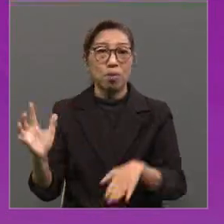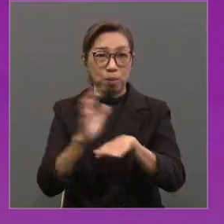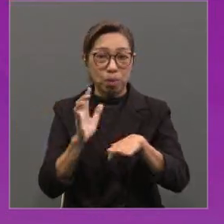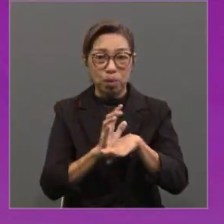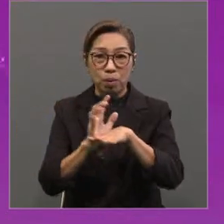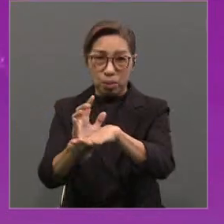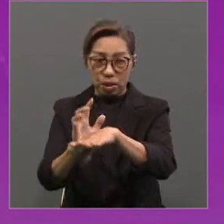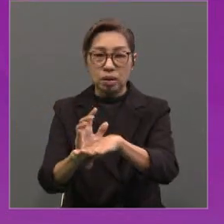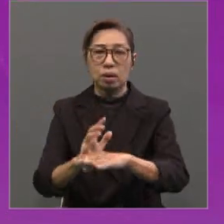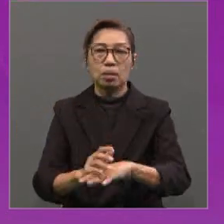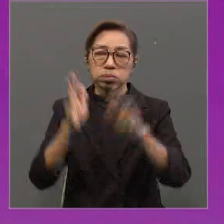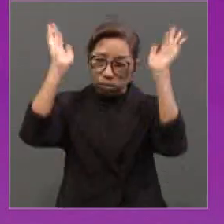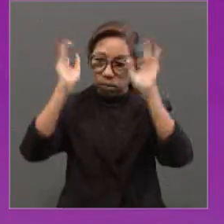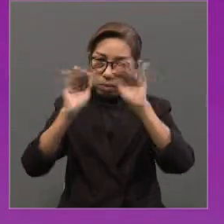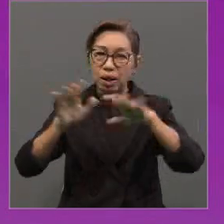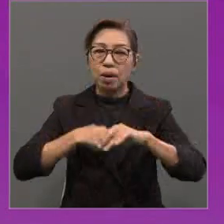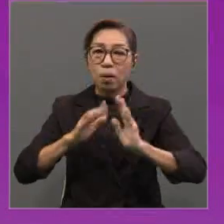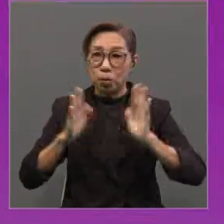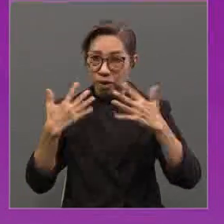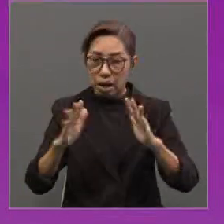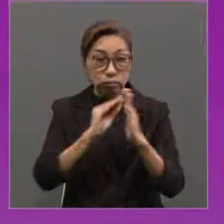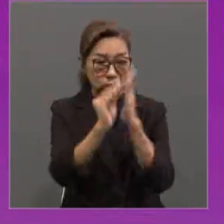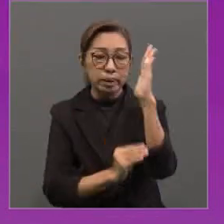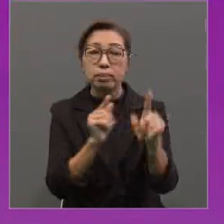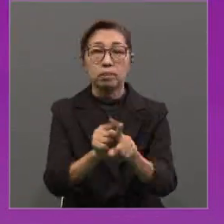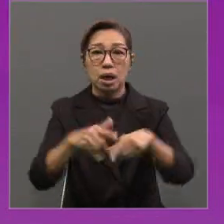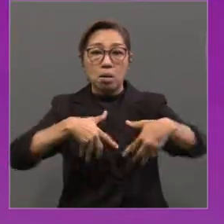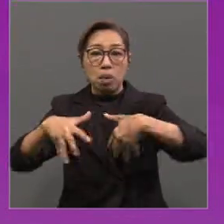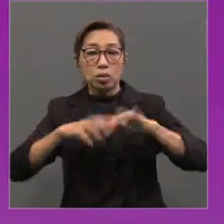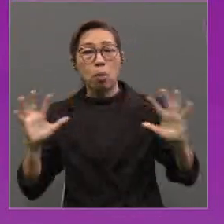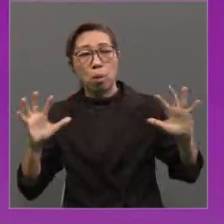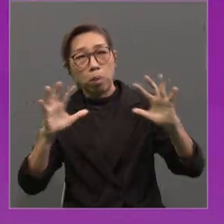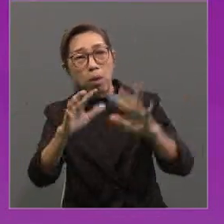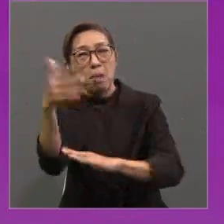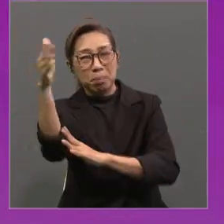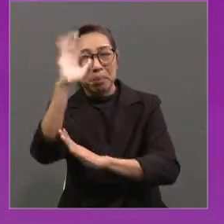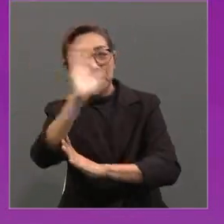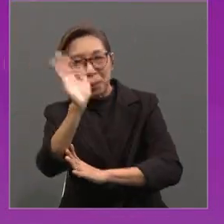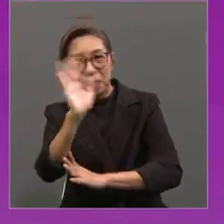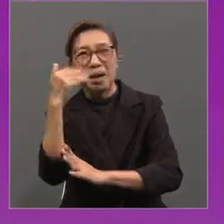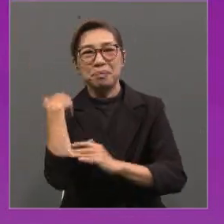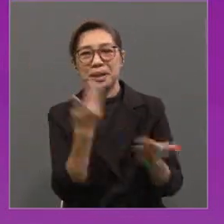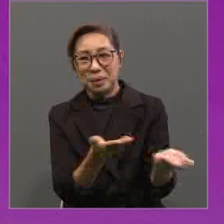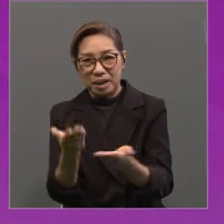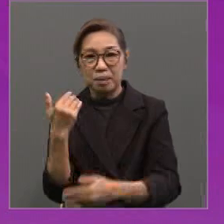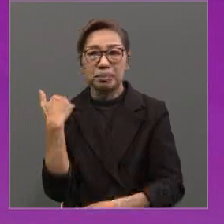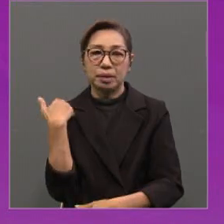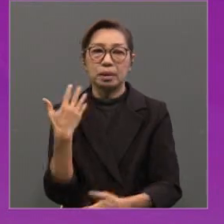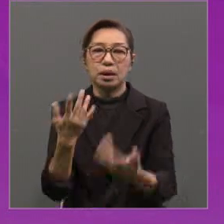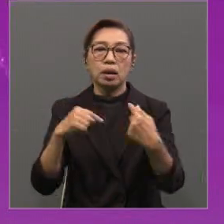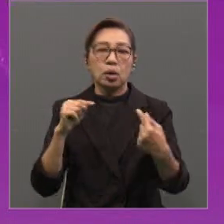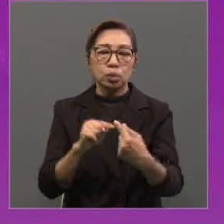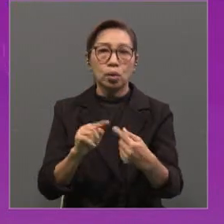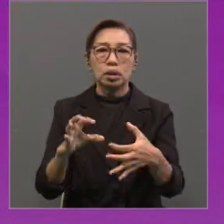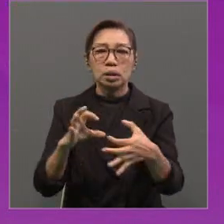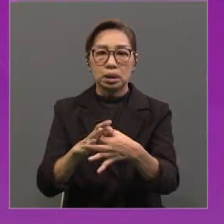ทศเลยนะคะก็มีบรรยากาศที่ประชาชนก็แห่ออกไปนะคะไปร่วมโบกไม้โบกมือต้อนรับกันด้วยรวมไปถึงความเคลื่อนไหว